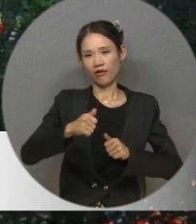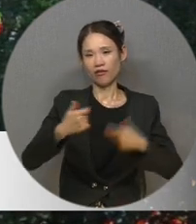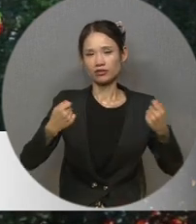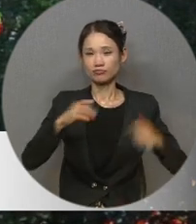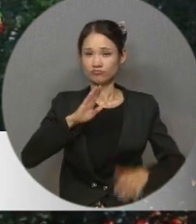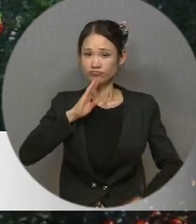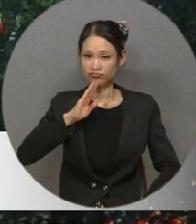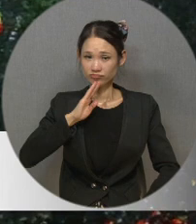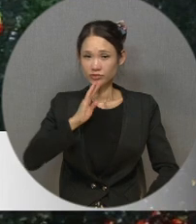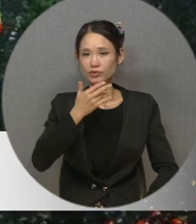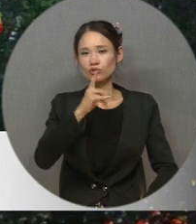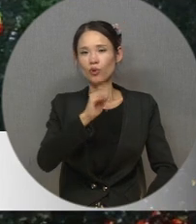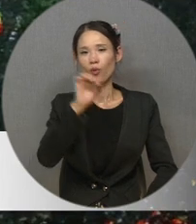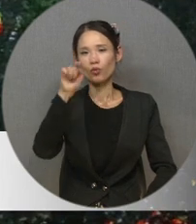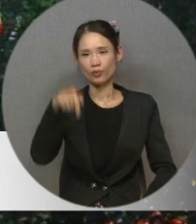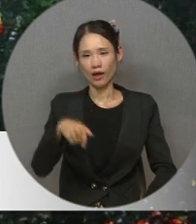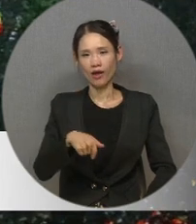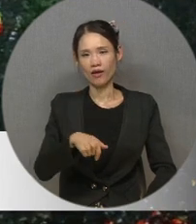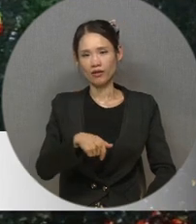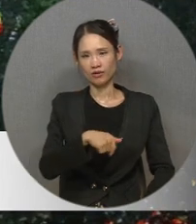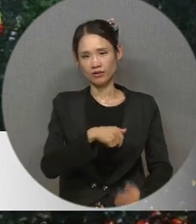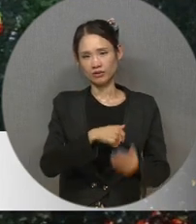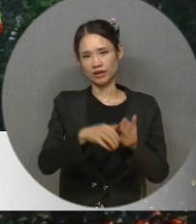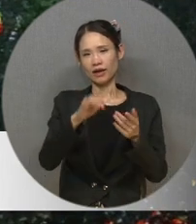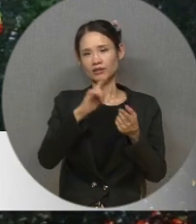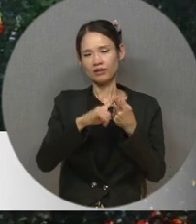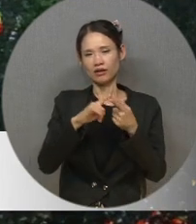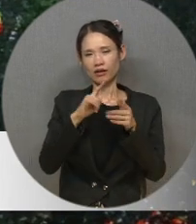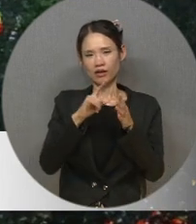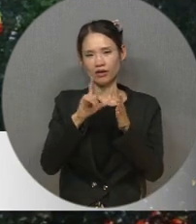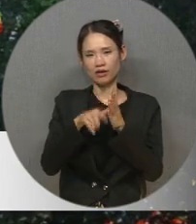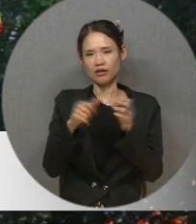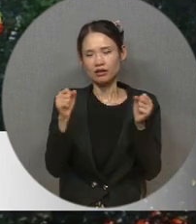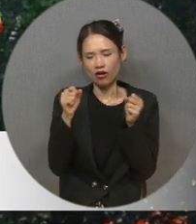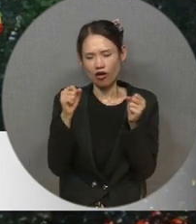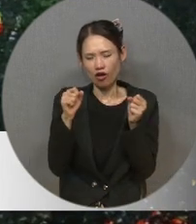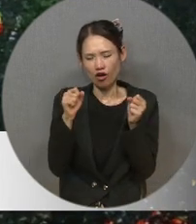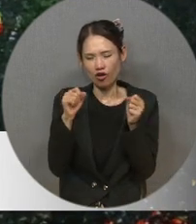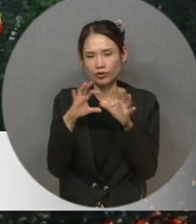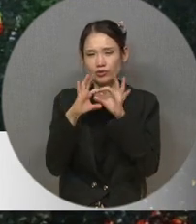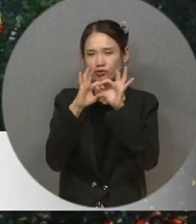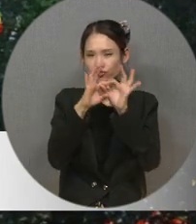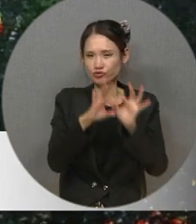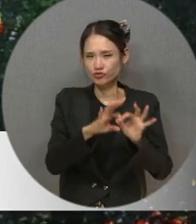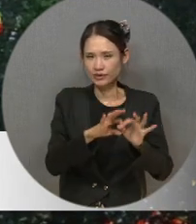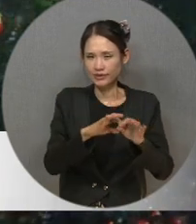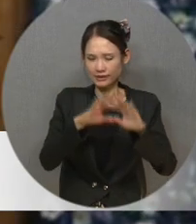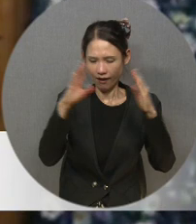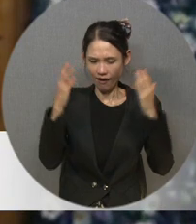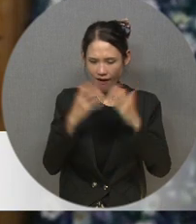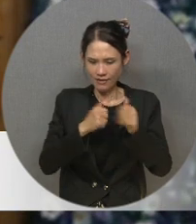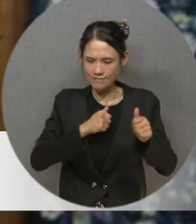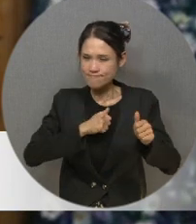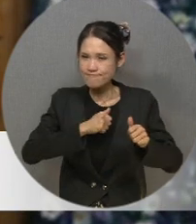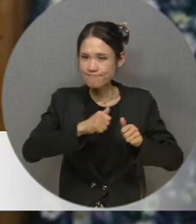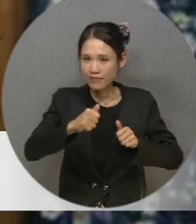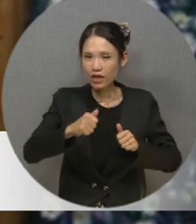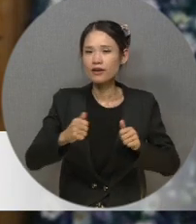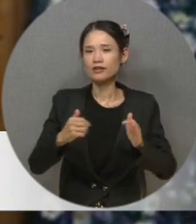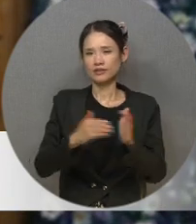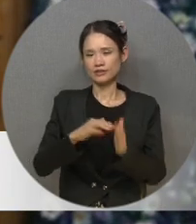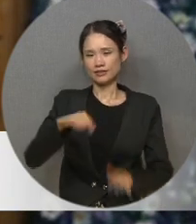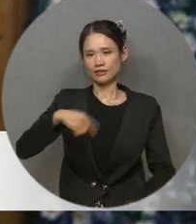자체도 사실은 겨우내 어렵고 힘든 그 엄동설한을 이겨내서 그런